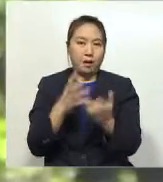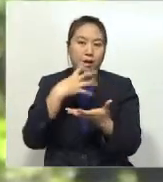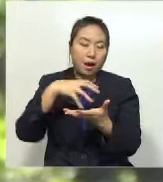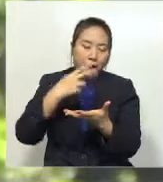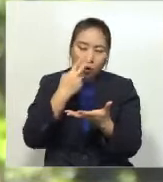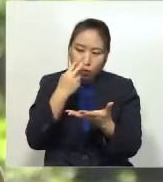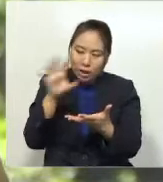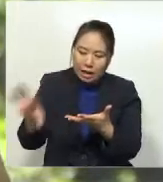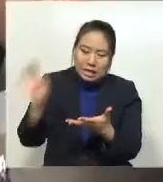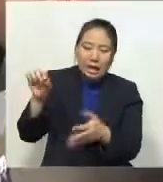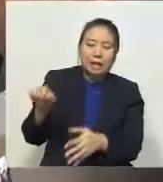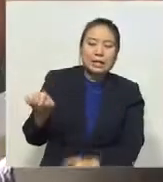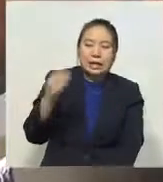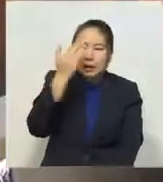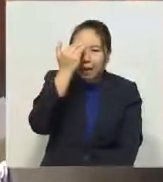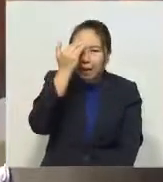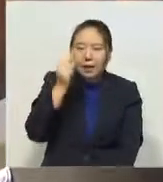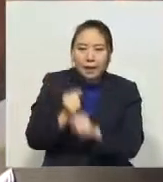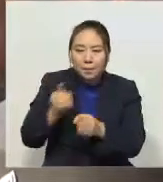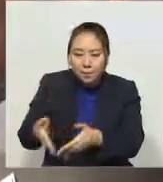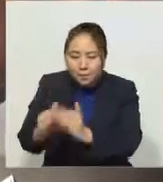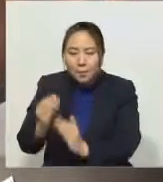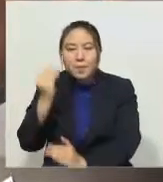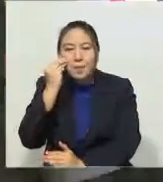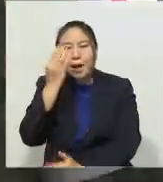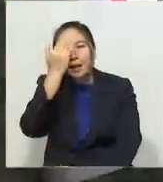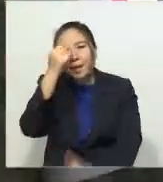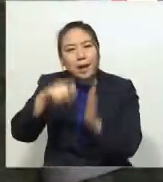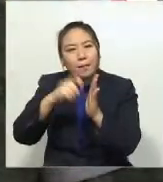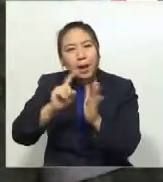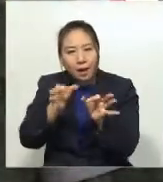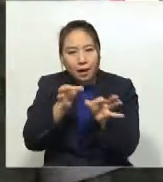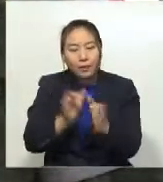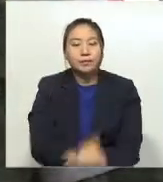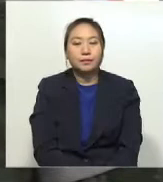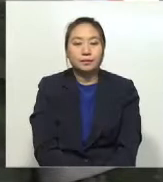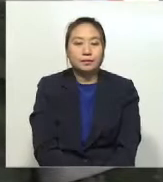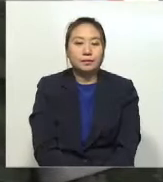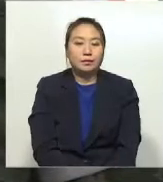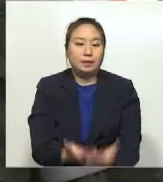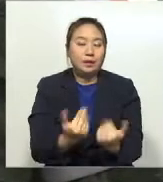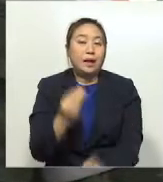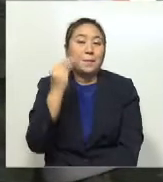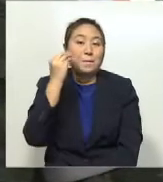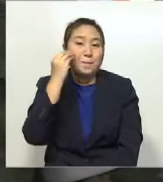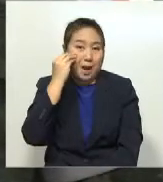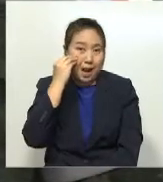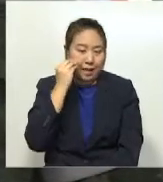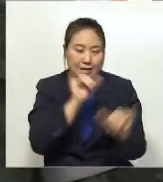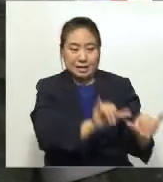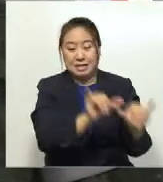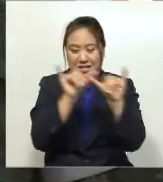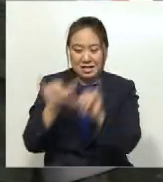เลือกพื้นที่ดังกล่าวมาสร้างเป็นหมู่บ้านถาวรกันค่ะ กรณีการสร้างบ้านถาวรของหมู่บ้าน